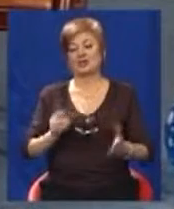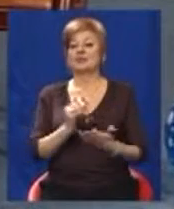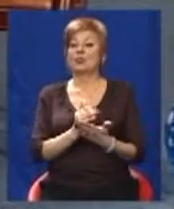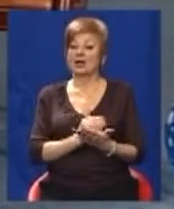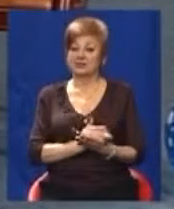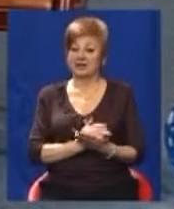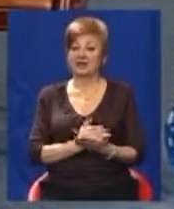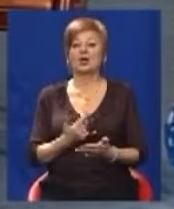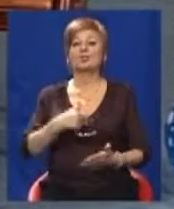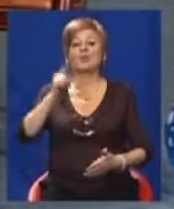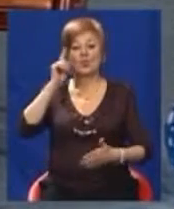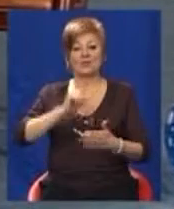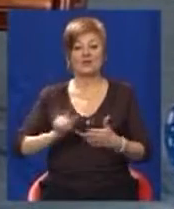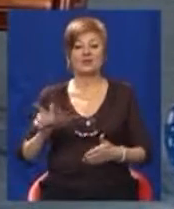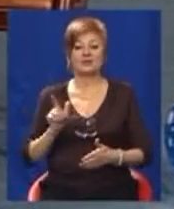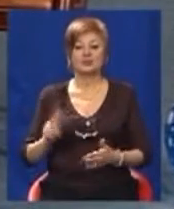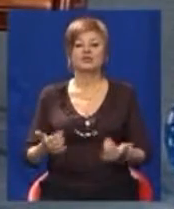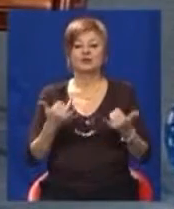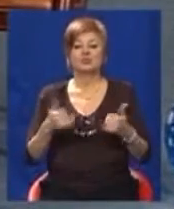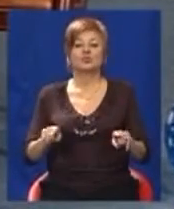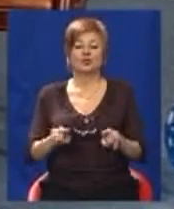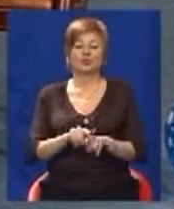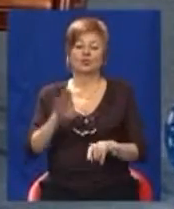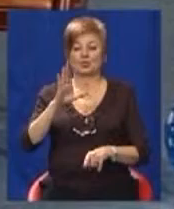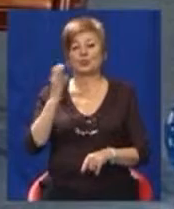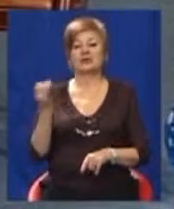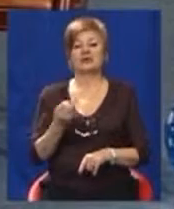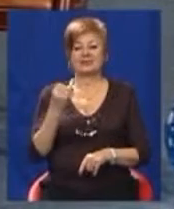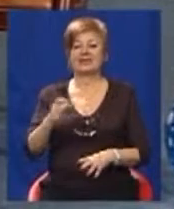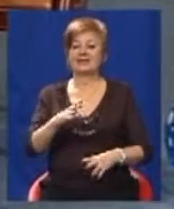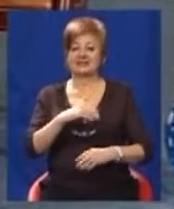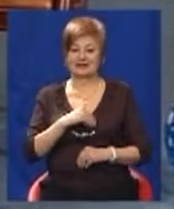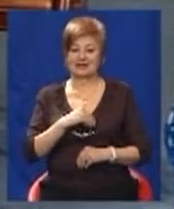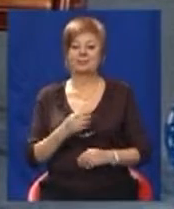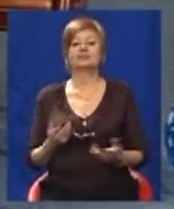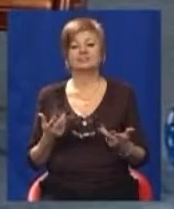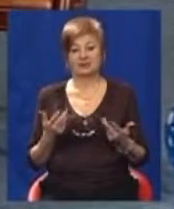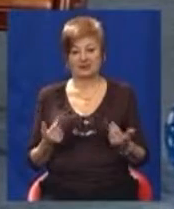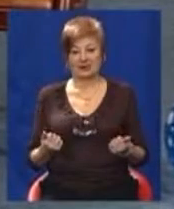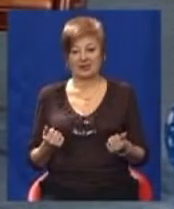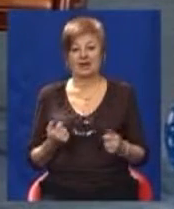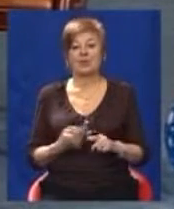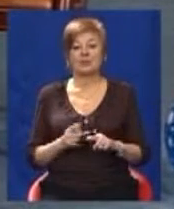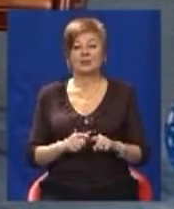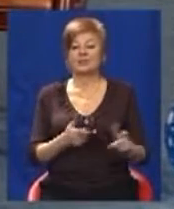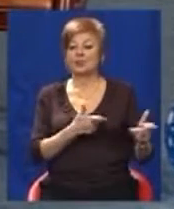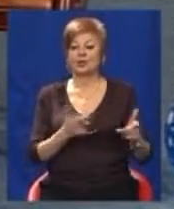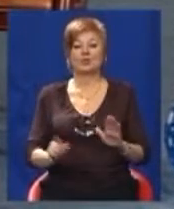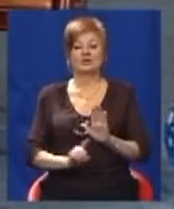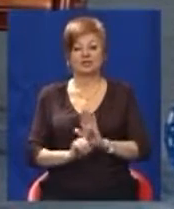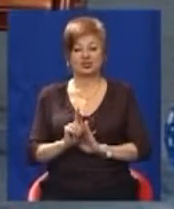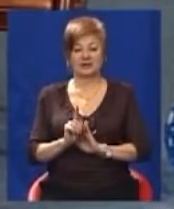каналі. Ми впевнені, Замінкою, що сьогодні вам також буде дуже цікаво з нами, так? Да. Тож, ми готові